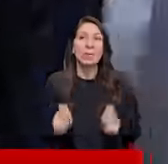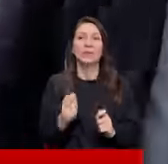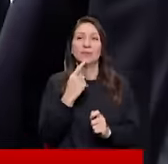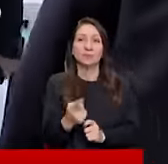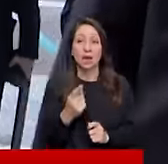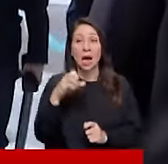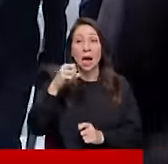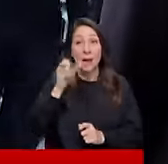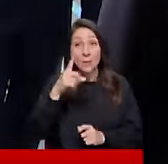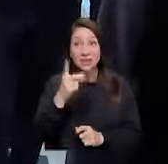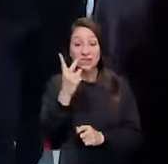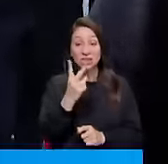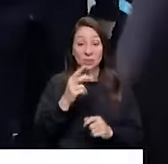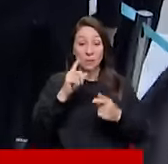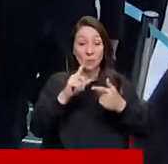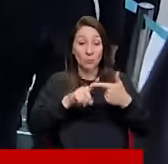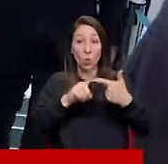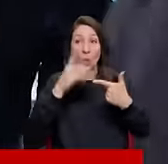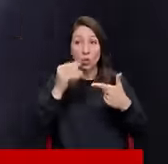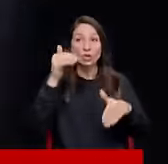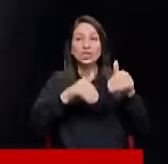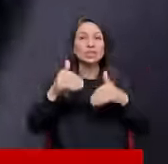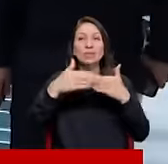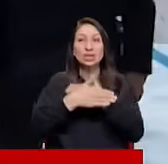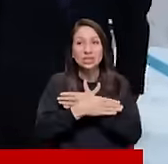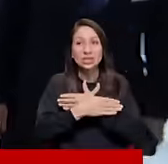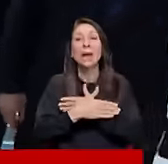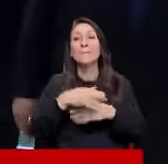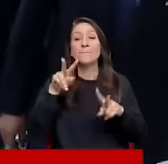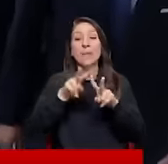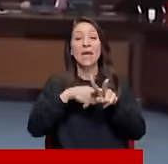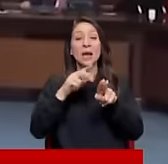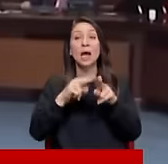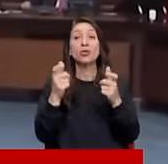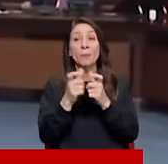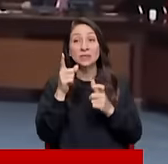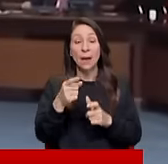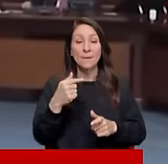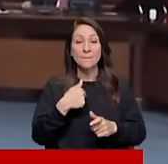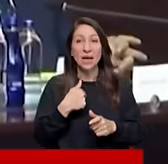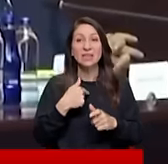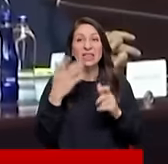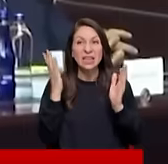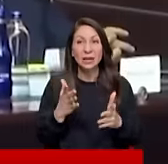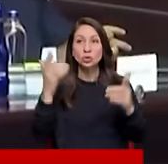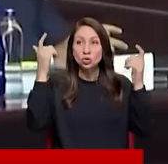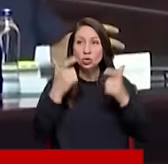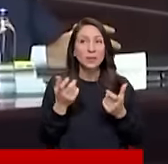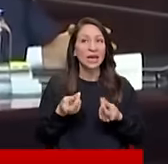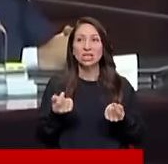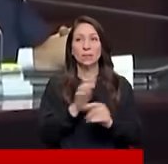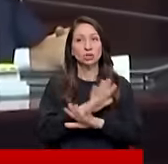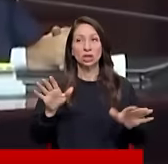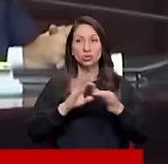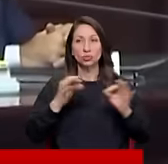demişti. AK Parti'nin ikinci parti olarak çıktığı seçimin gecesinde. MYK toplantısındaysa ben dahil kimse sorumluluktan